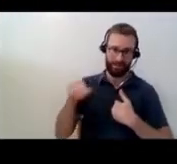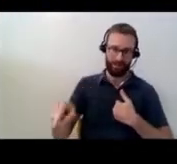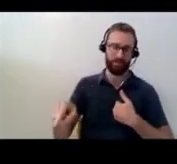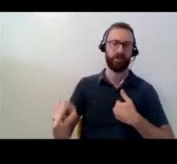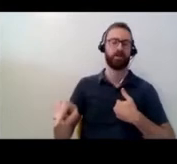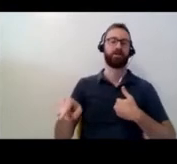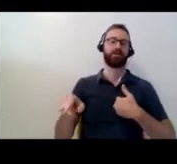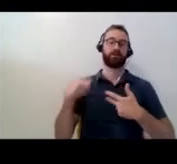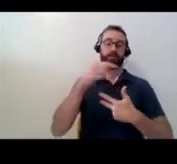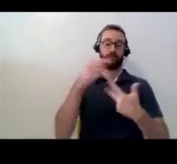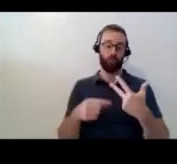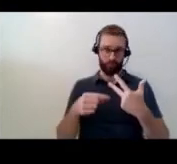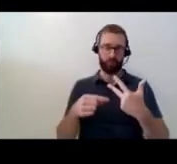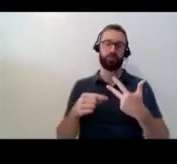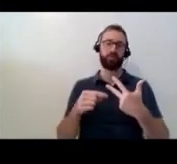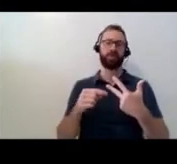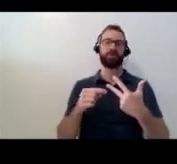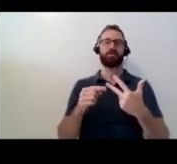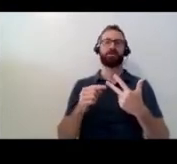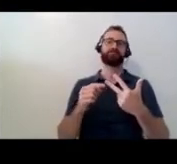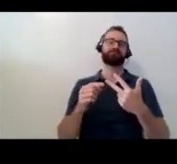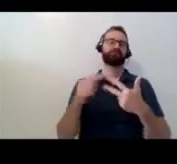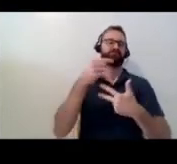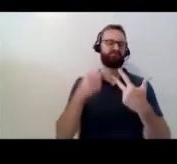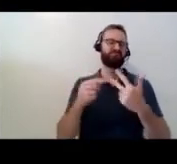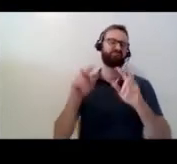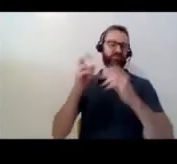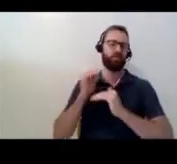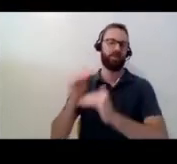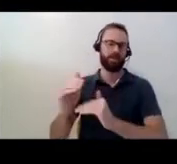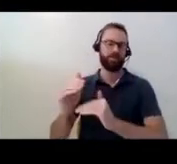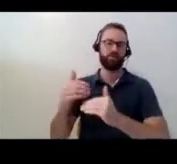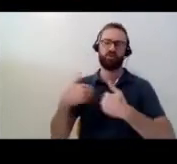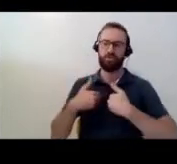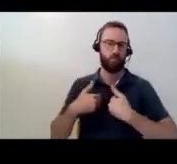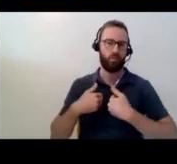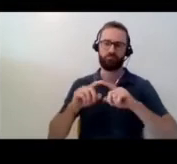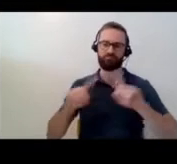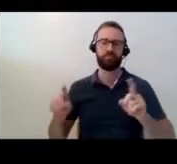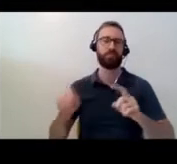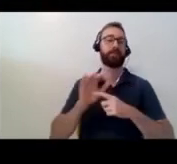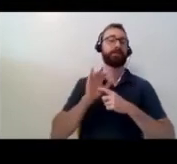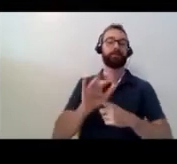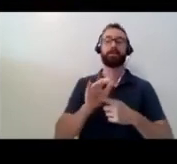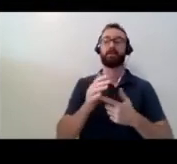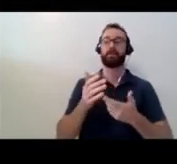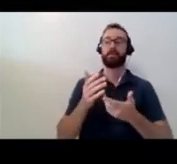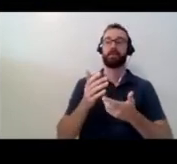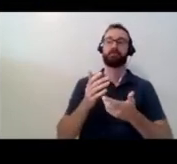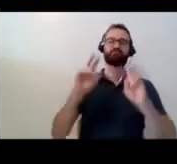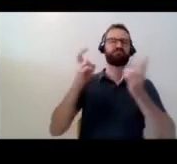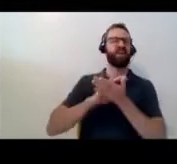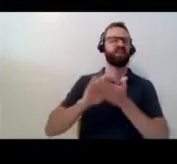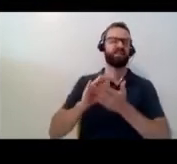une série de protections aux animaux, donc c'est-à-dire des garanties, par exemple